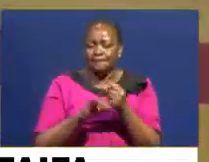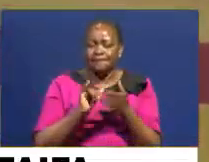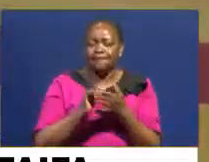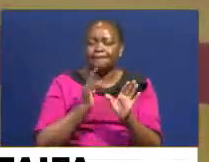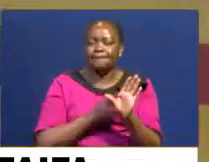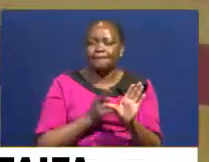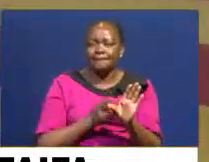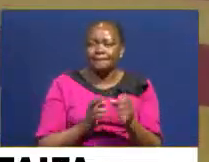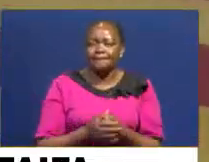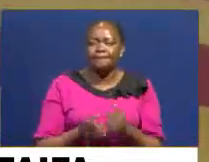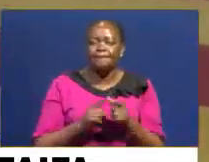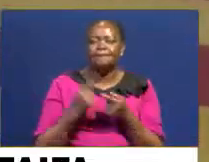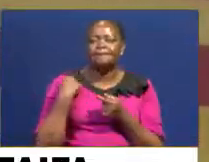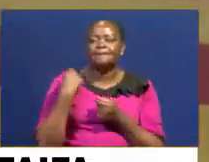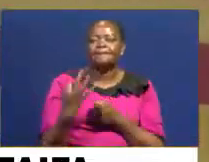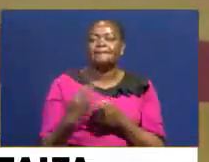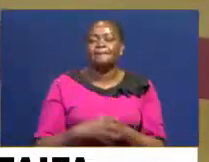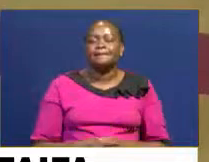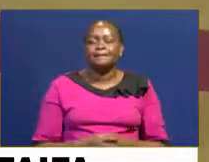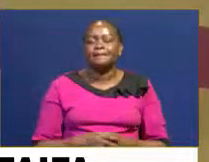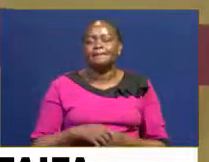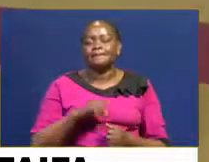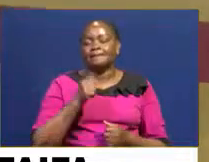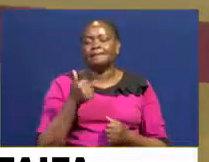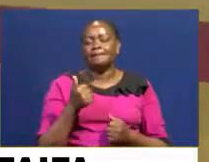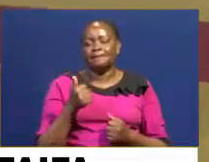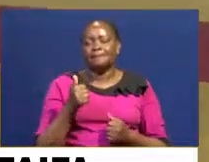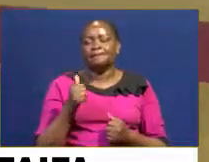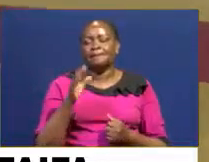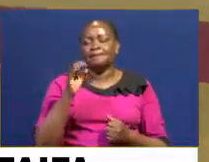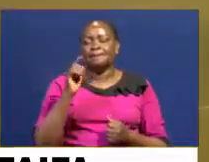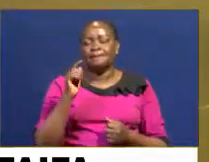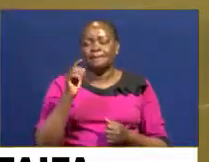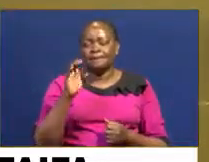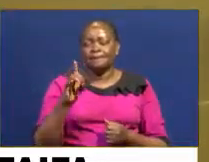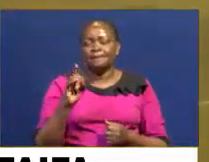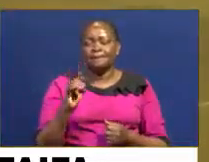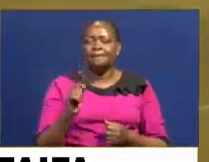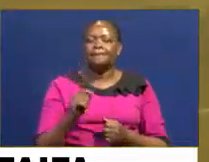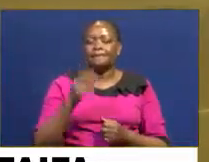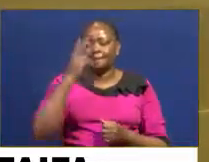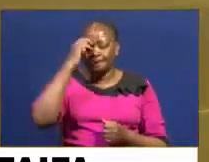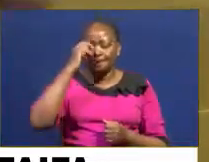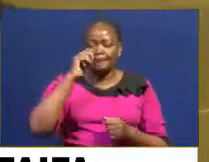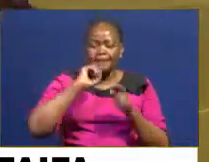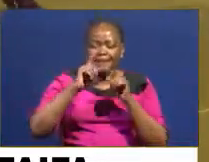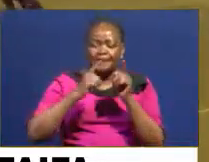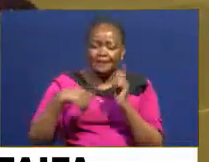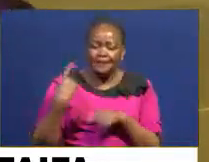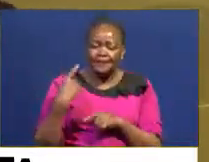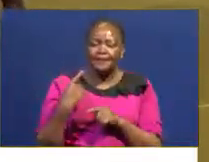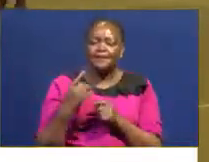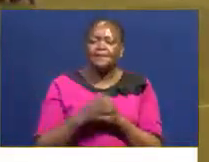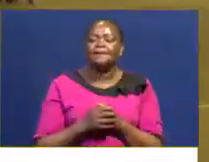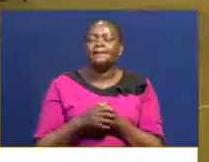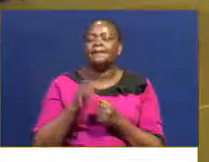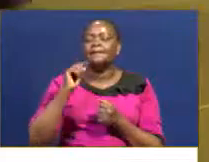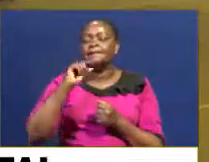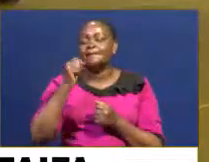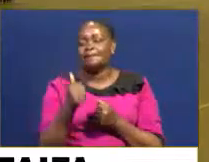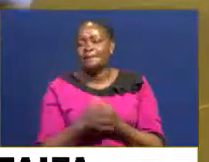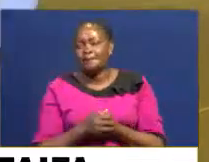Stars wakiridhikana nafasi ya 3. Kwenye kitengo cha cadet timu ya Kajiado Stars ilimaliza ya kwanza mbele ya Chuo Kikuu cha Kenyatta na timu ya Kajiado